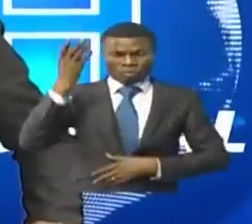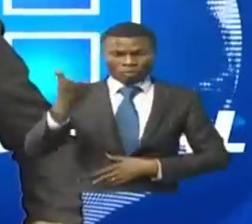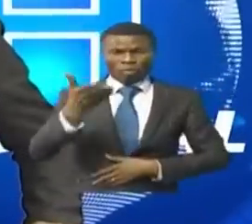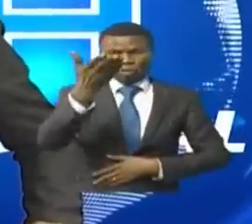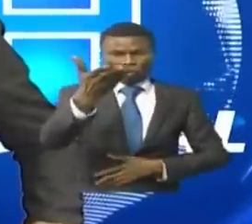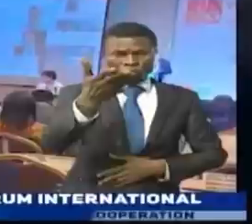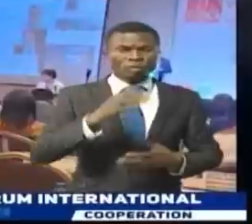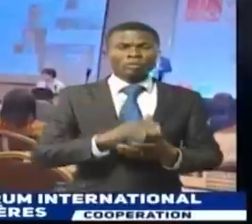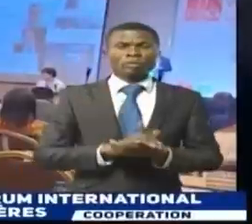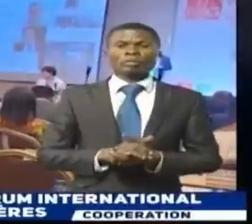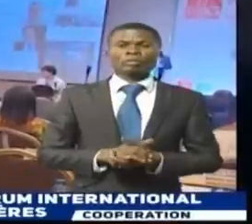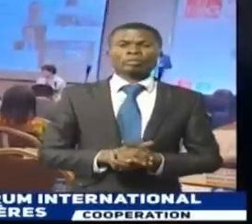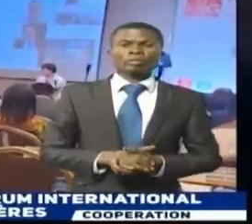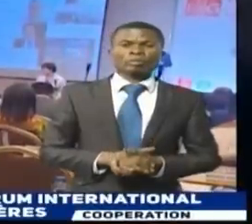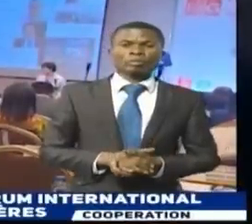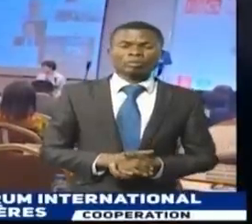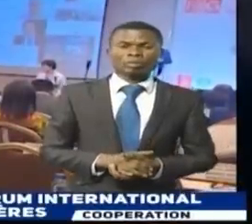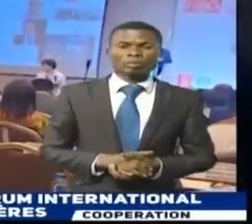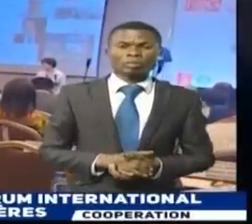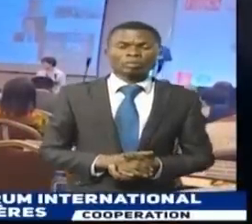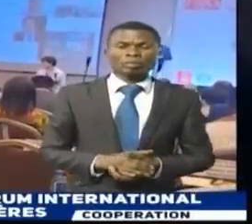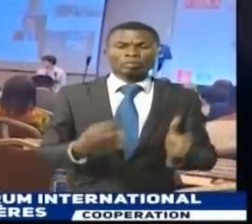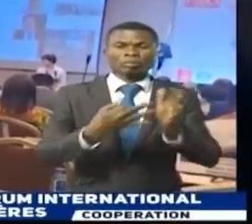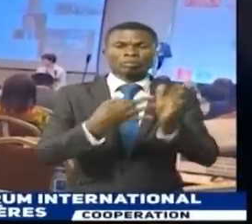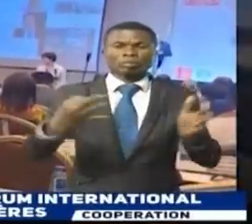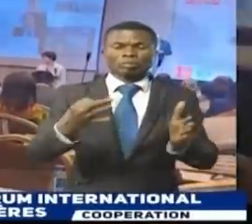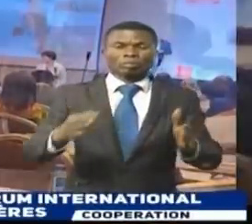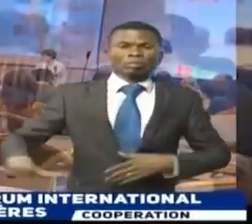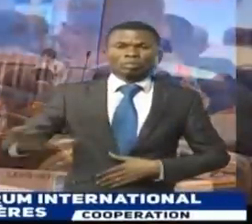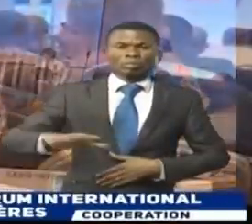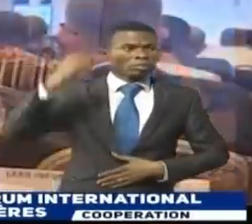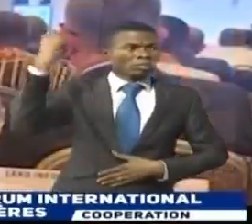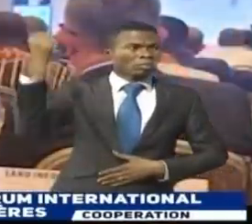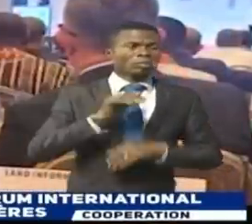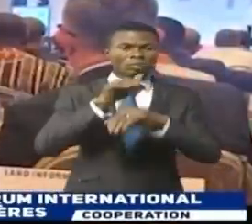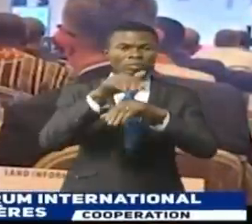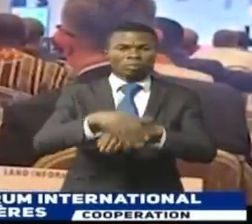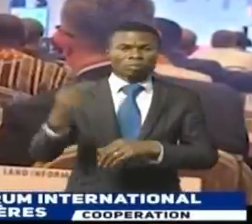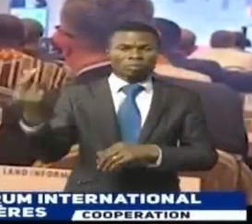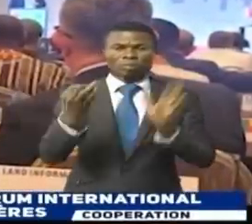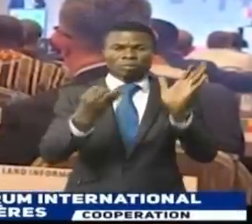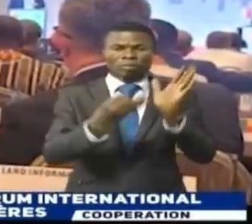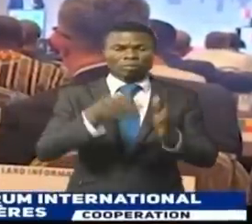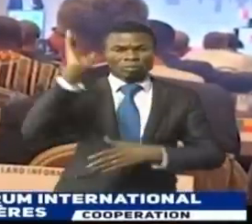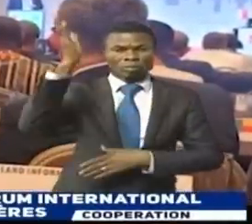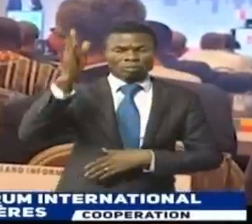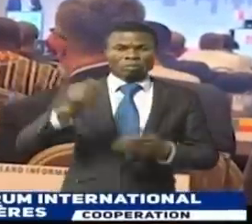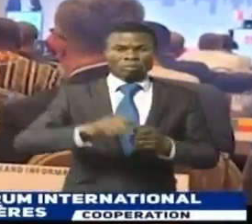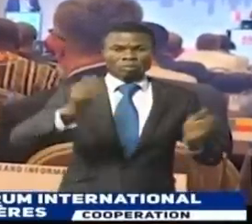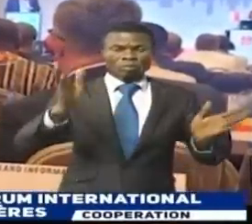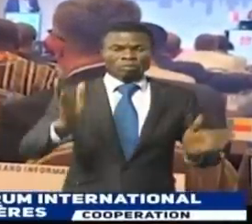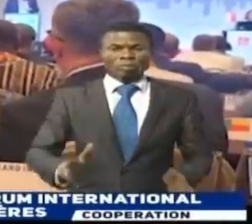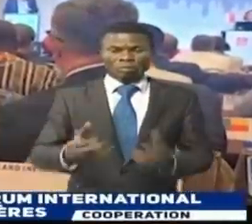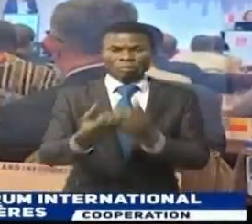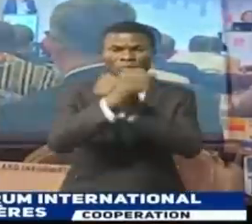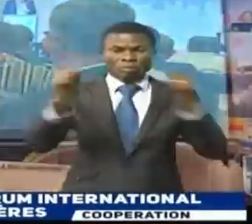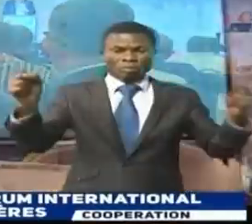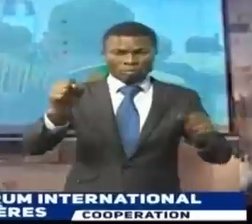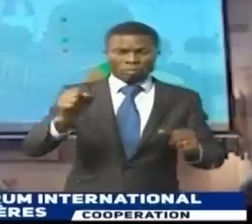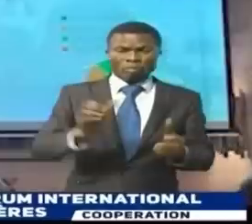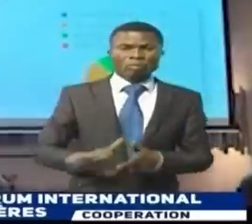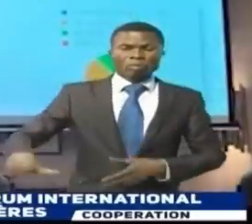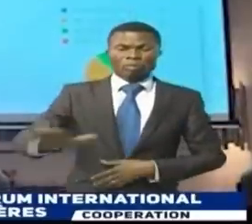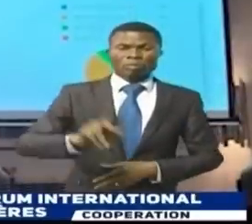Panda. 180 pays du monde ont participé au 27e congrès des géomètres à Varsovie en Pologne. La